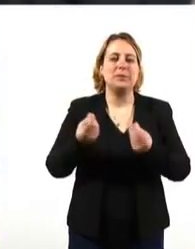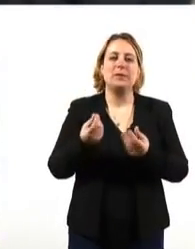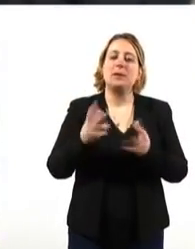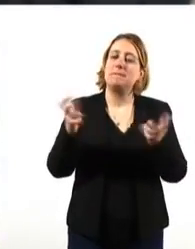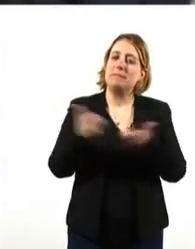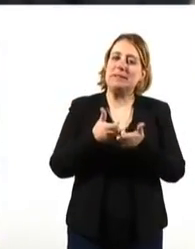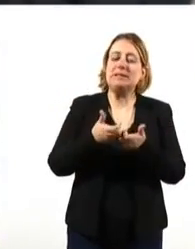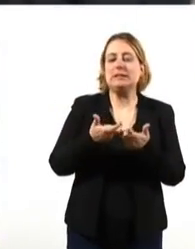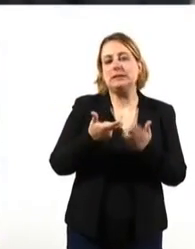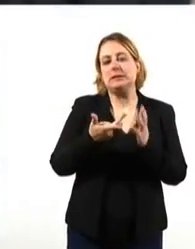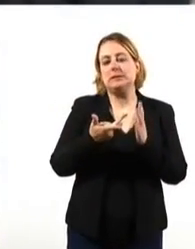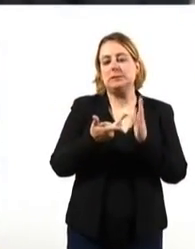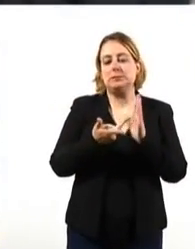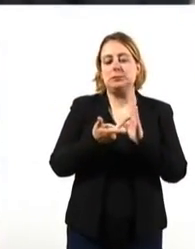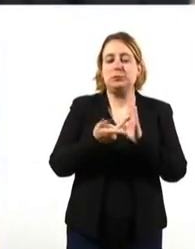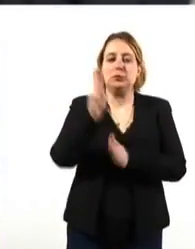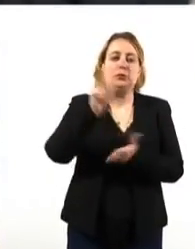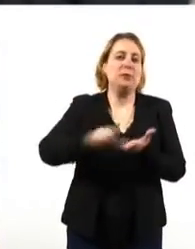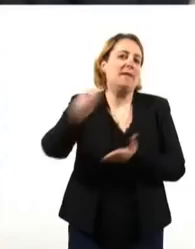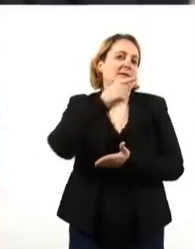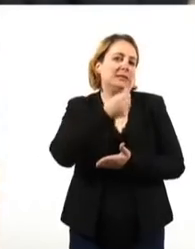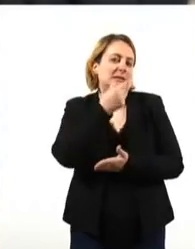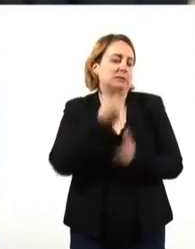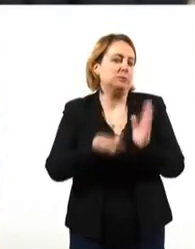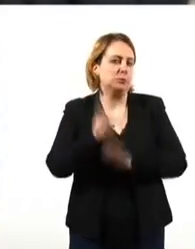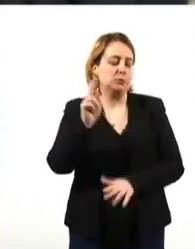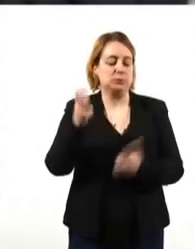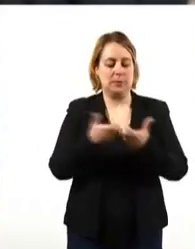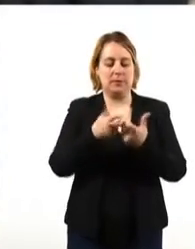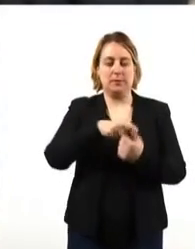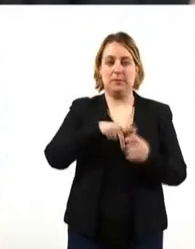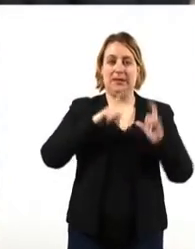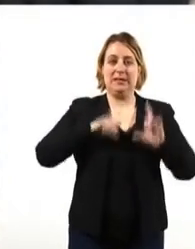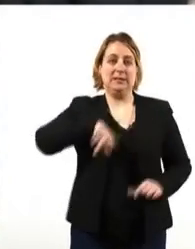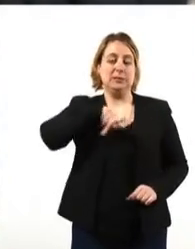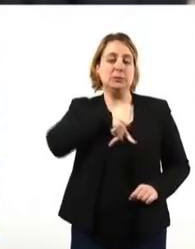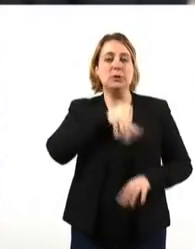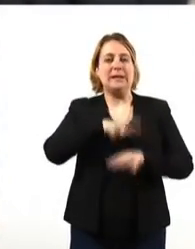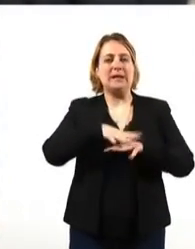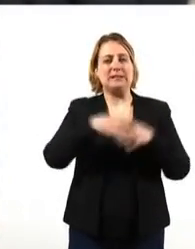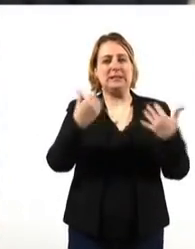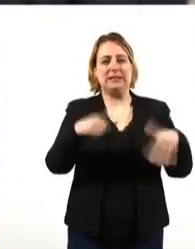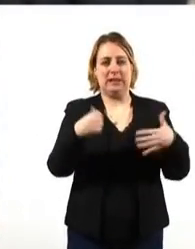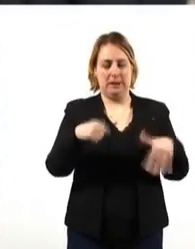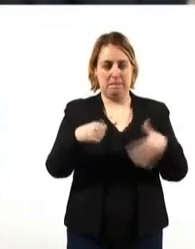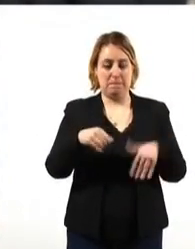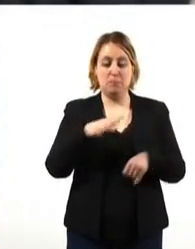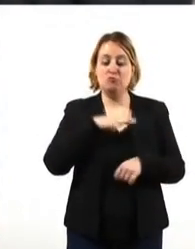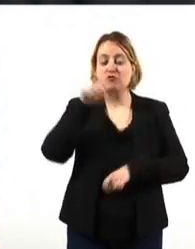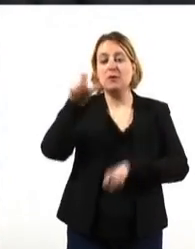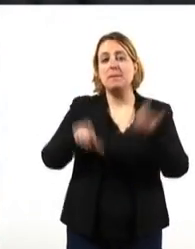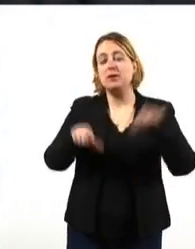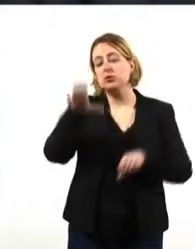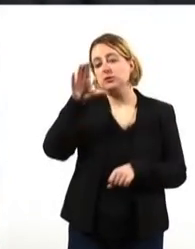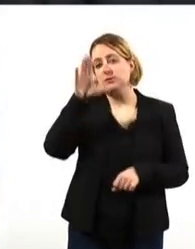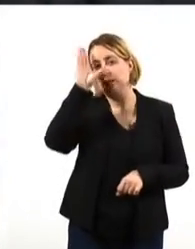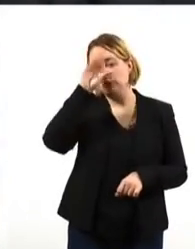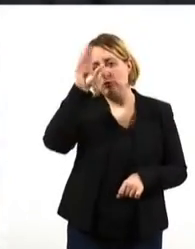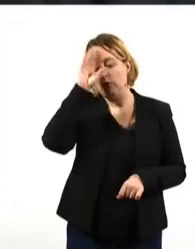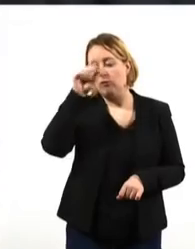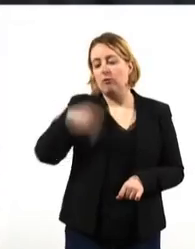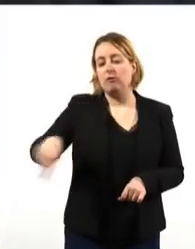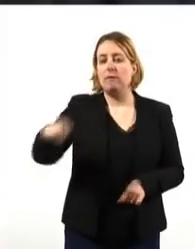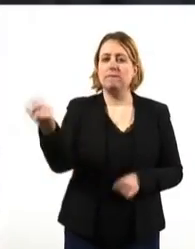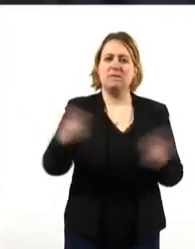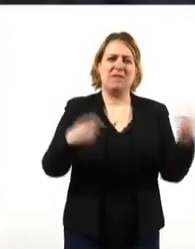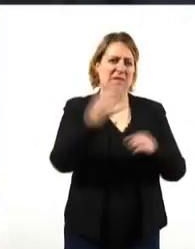plus accessibles. Parce que par exemple, mon lycée, il est dans le 16e et j'en ai qui viennent. Enfin, il y a des étudiants,